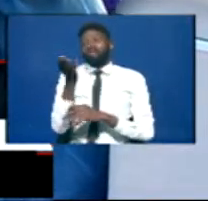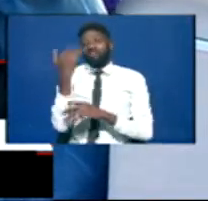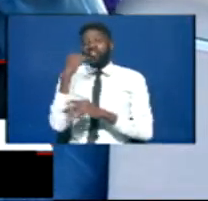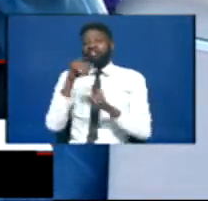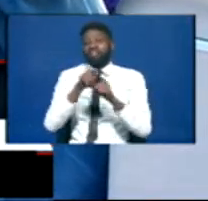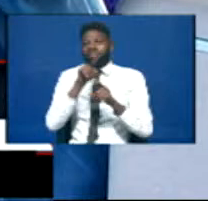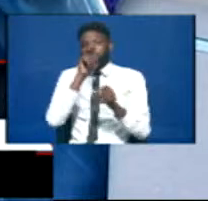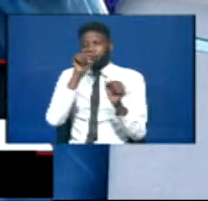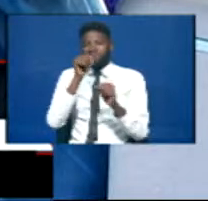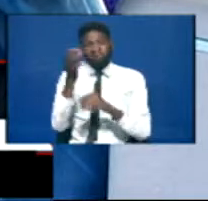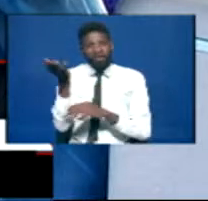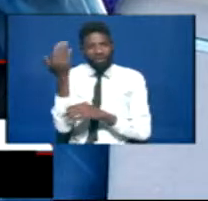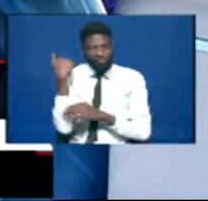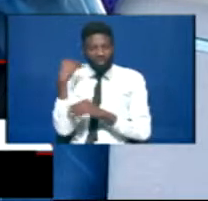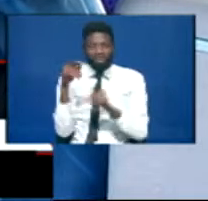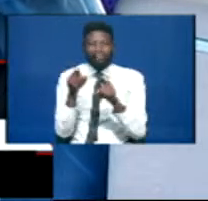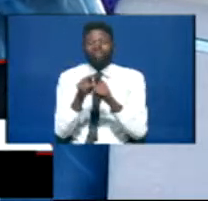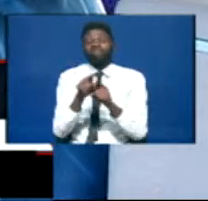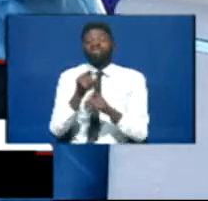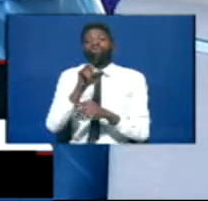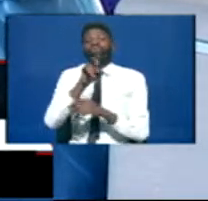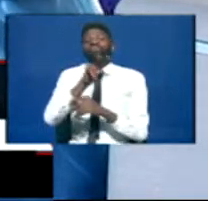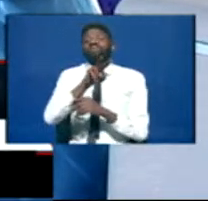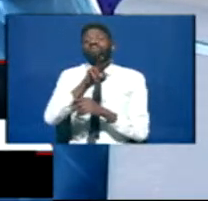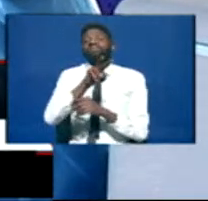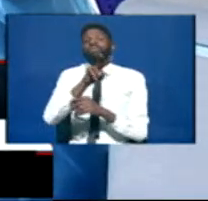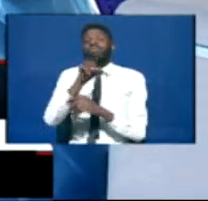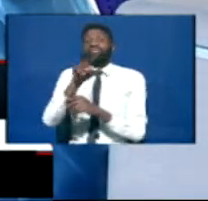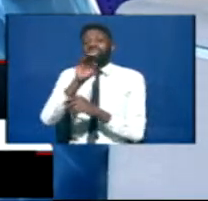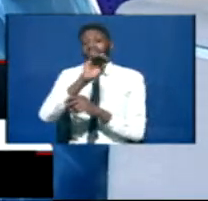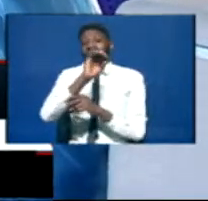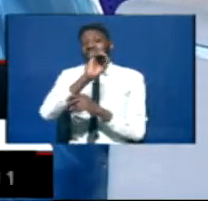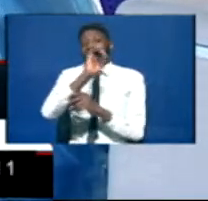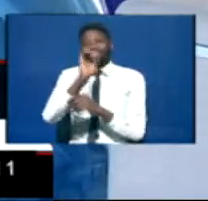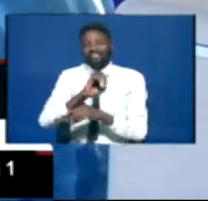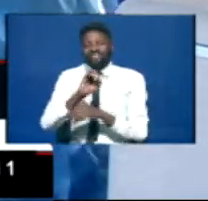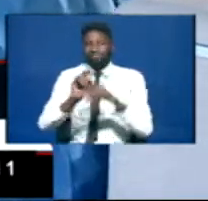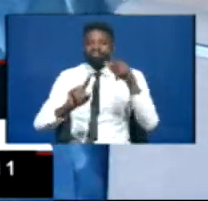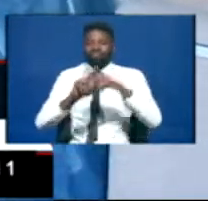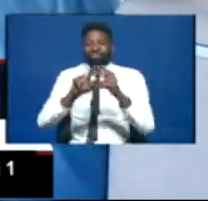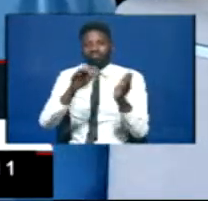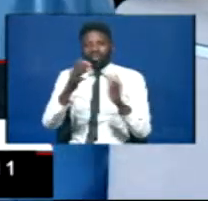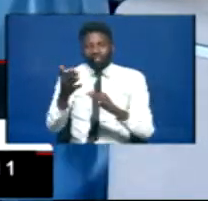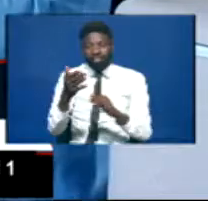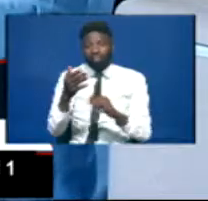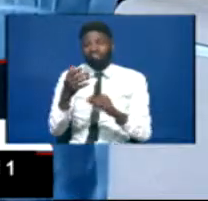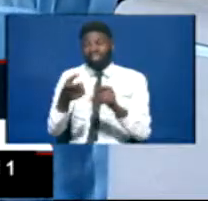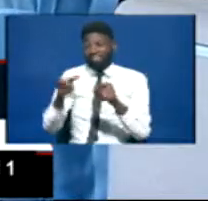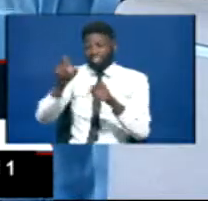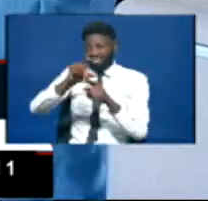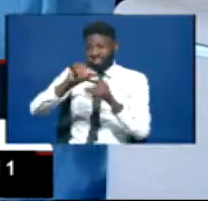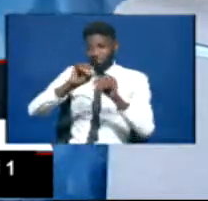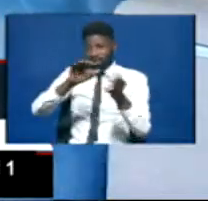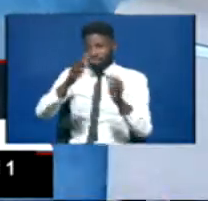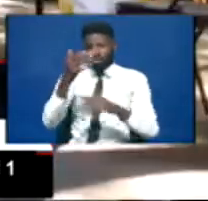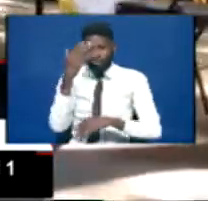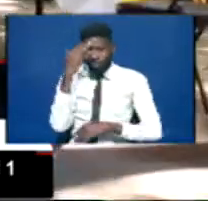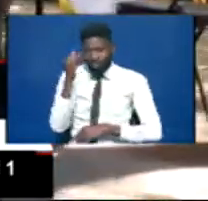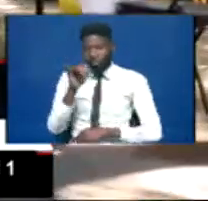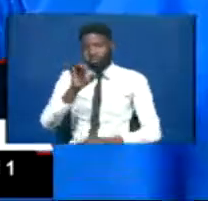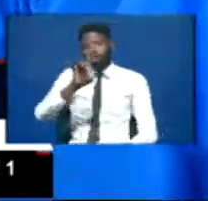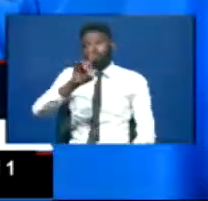cha 22 kikuu cha vifo barani humu. Ongezeko la vifo lilitokana na aina ya Delta ambayo huambukizwa kwa haraka